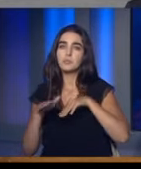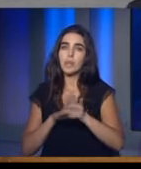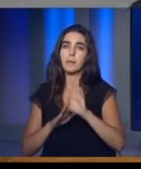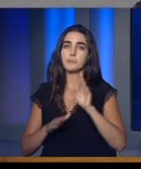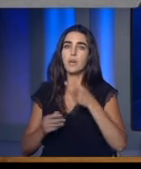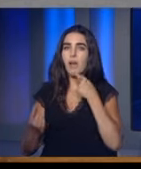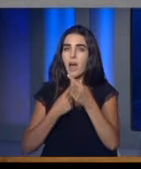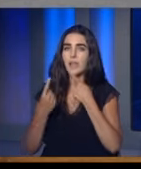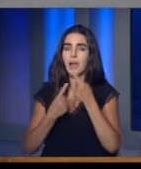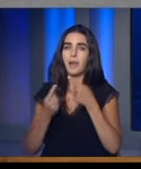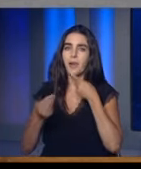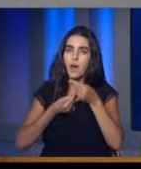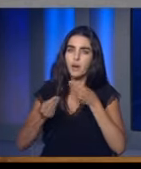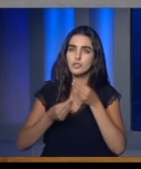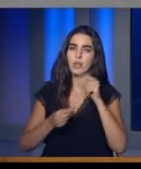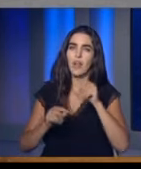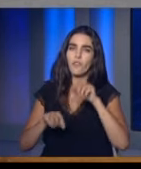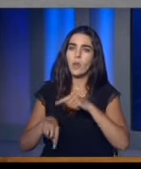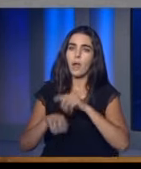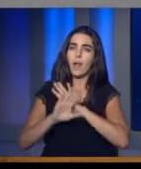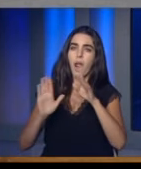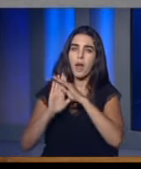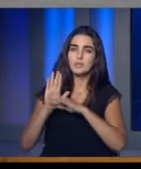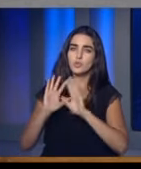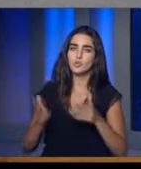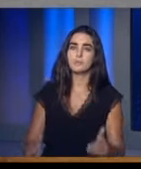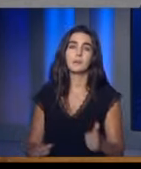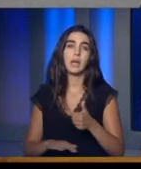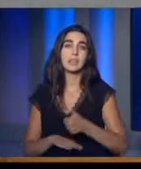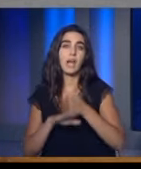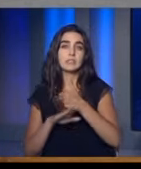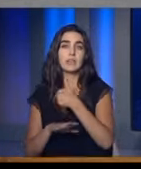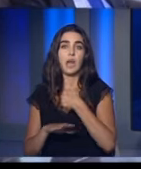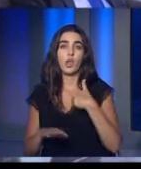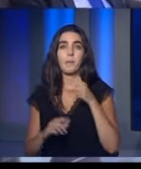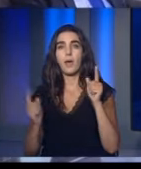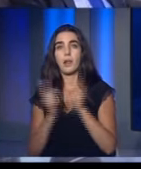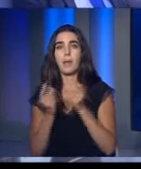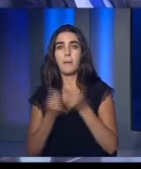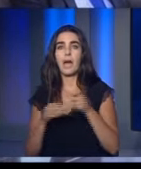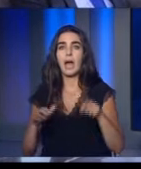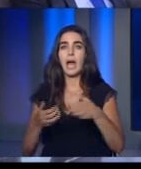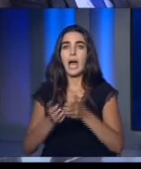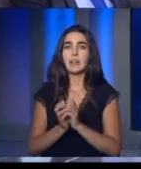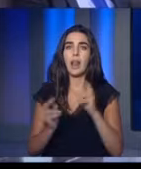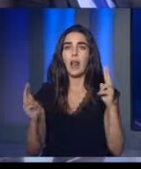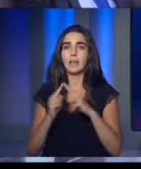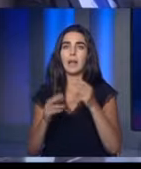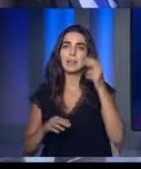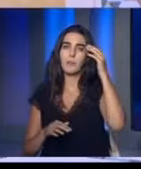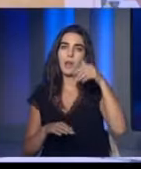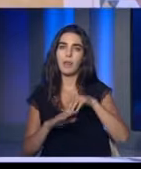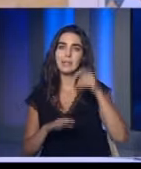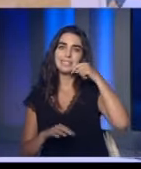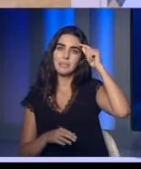تمكننا من الوصول إلى بعض الخلاصات، لا نزال نجري نقاشات حول هذه الخلاصات. رئيس الحكومة التقى عضو كتلة اللقاء